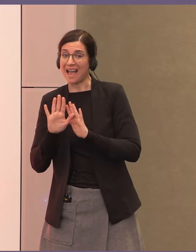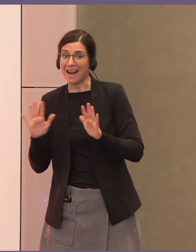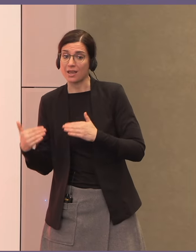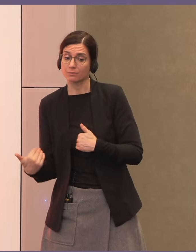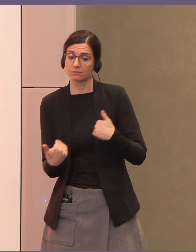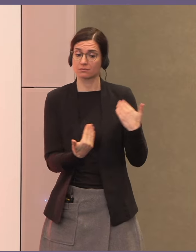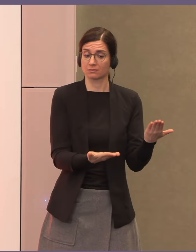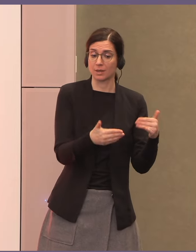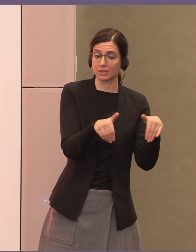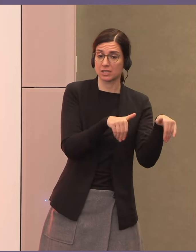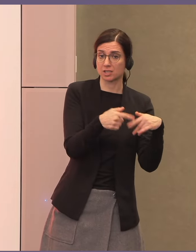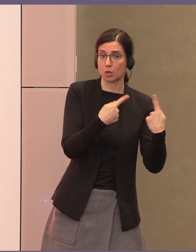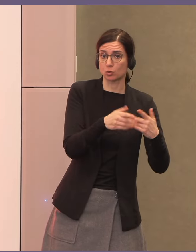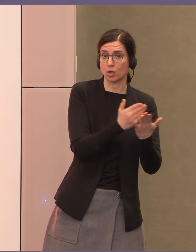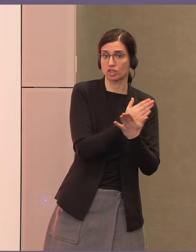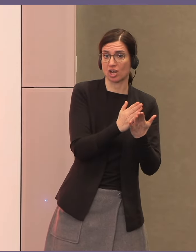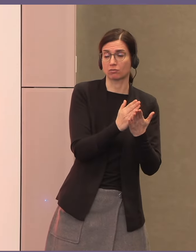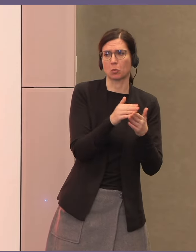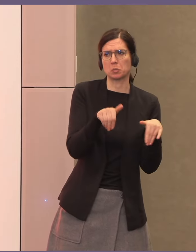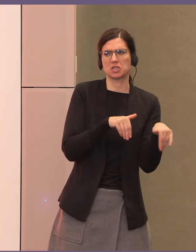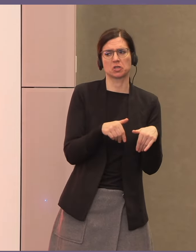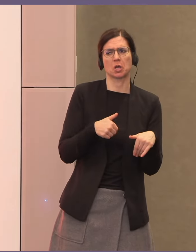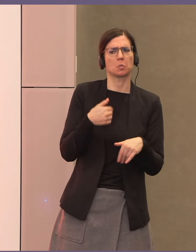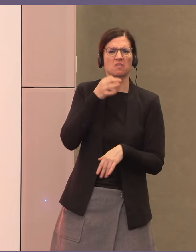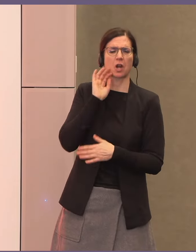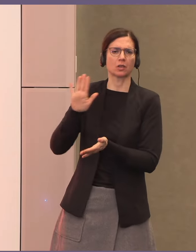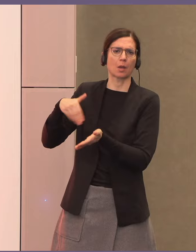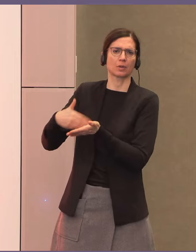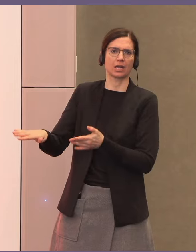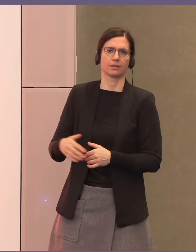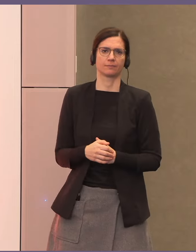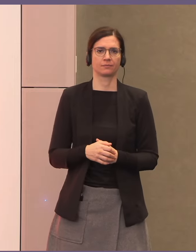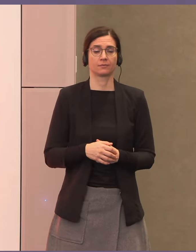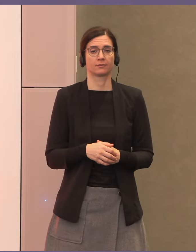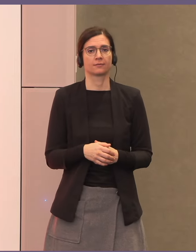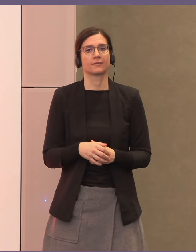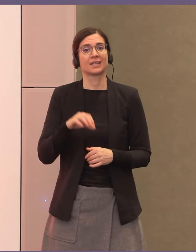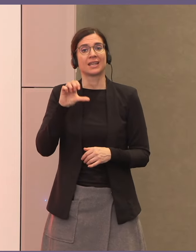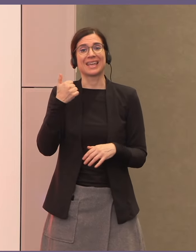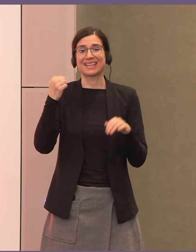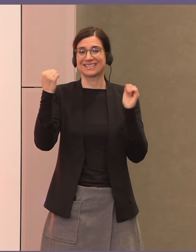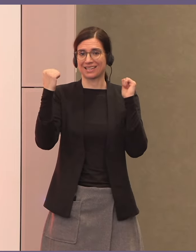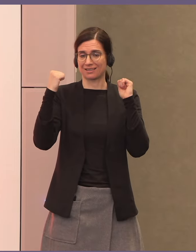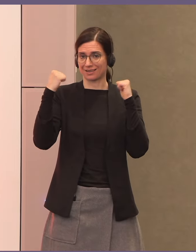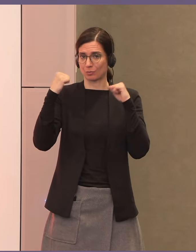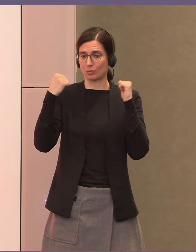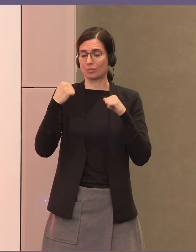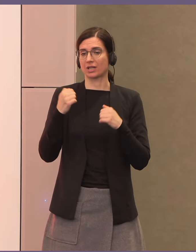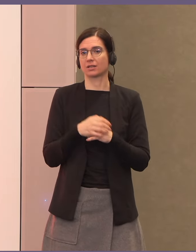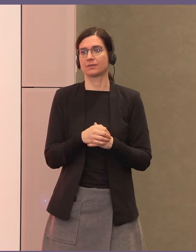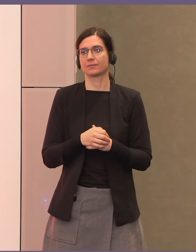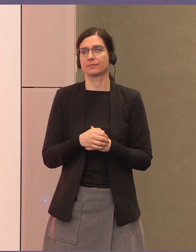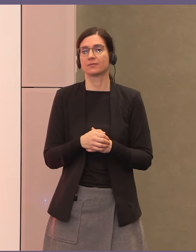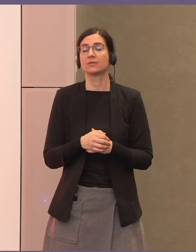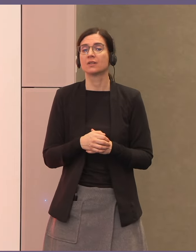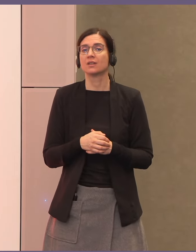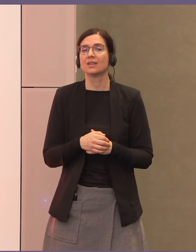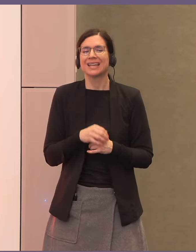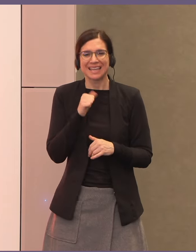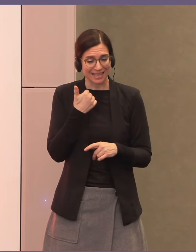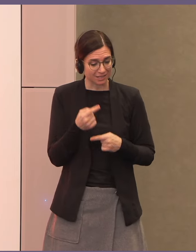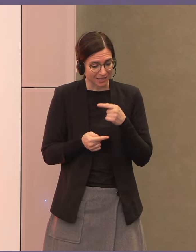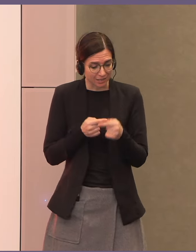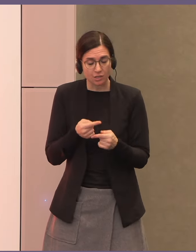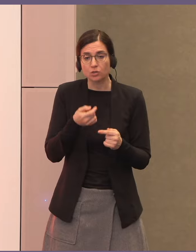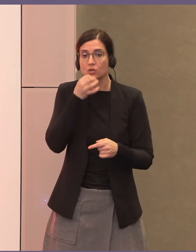im Normalfall auch ausübten. Nun, jetzt sind wir schon recht weit in der Ersten Republik. Erlauben Sie mir eine letzte historische Einordnung. Die erste Generation